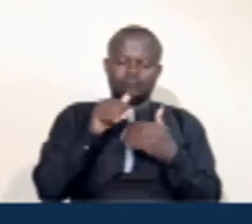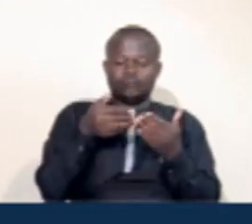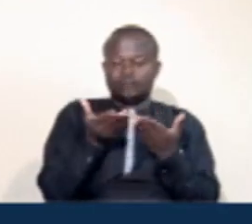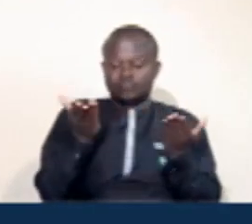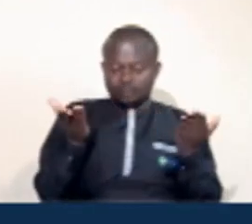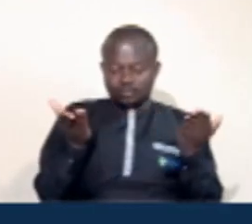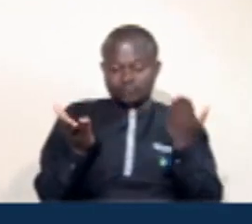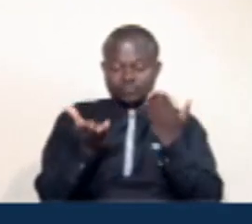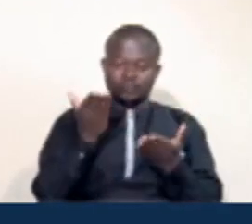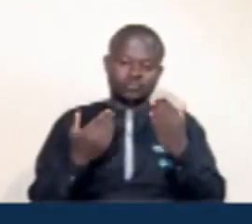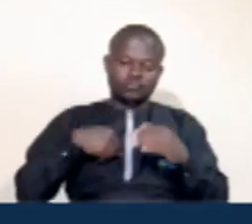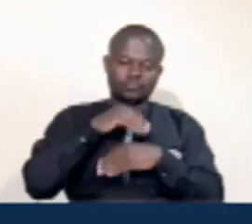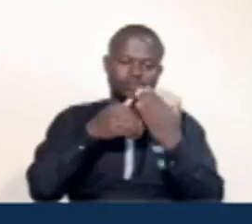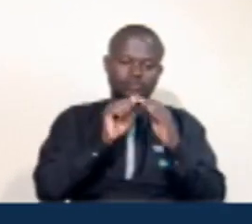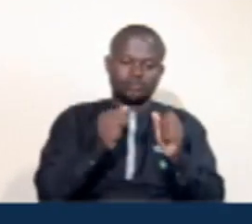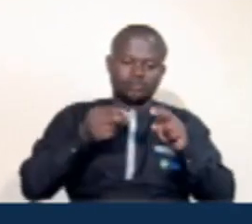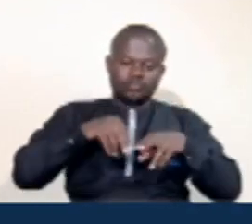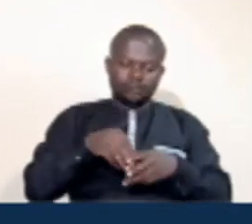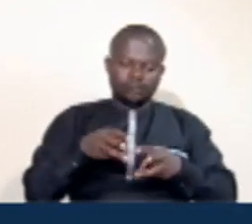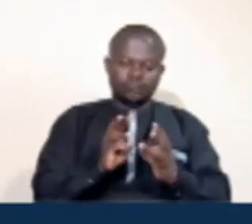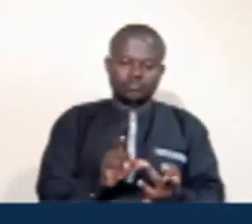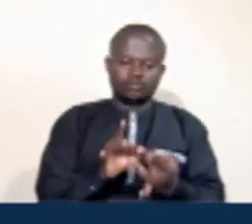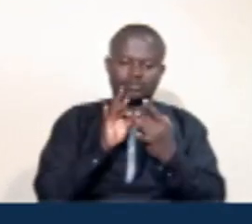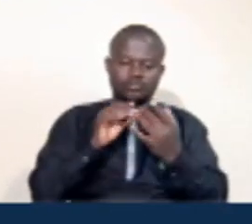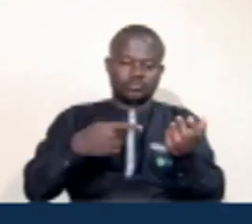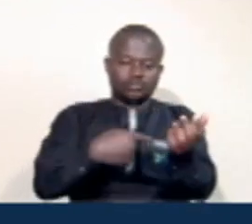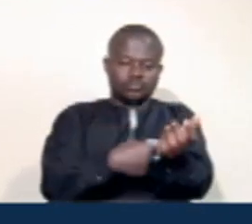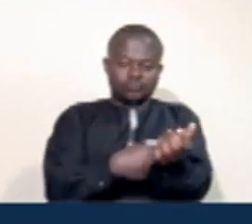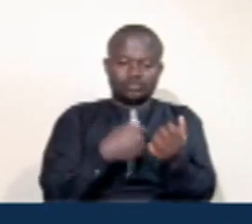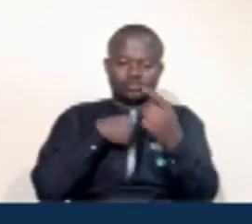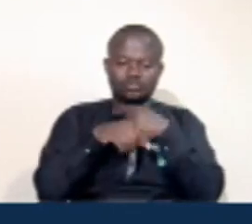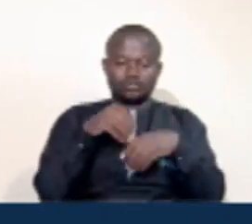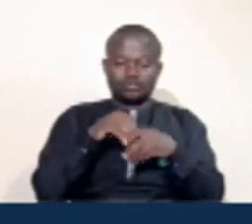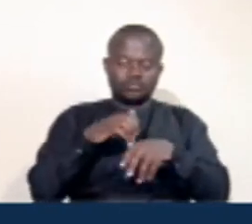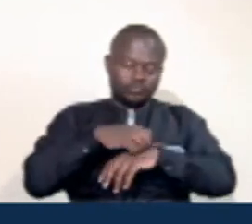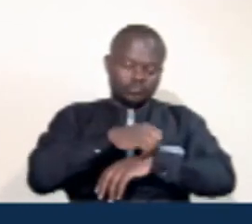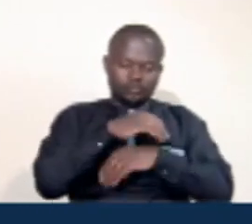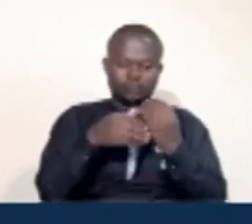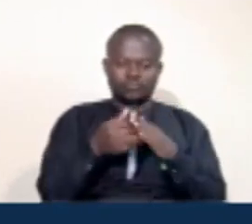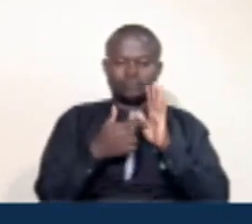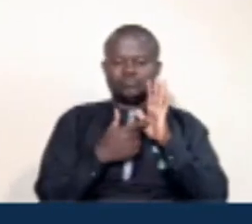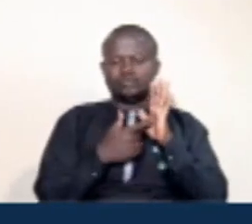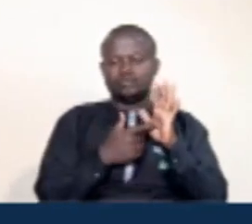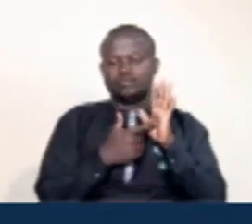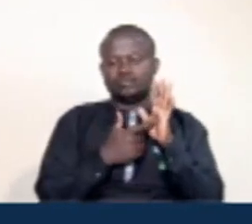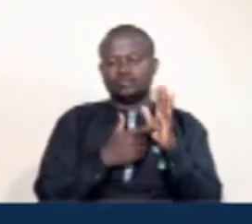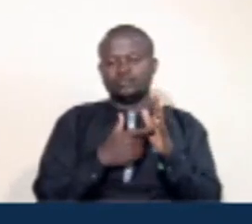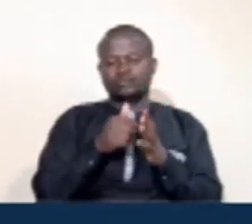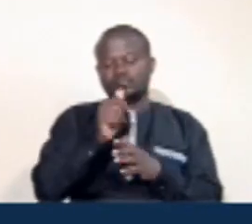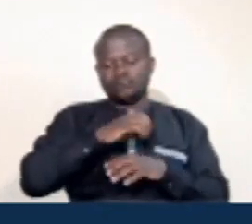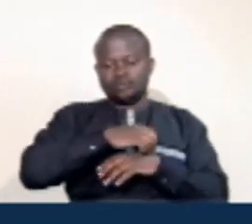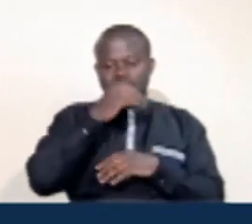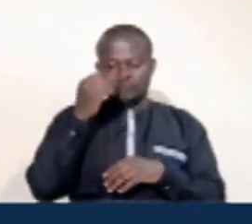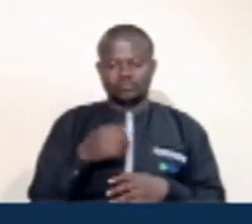ko nibura habaho uburyo bwihariye bwo kuvura abafite ubumuga bw'uruhu bagaragaje ibimenyetso ko bafite iyi